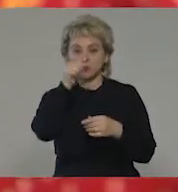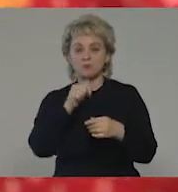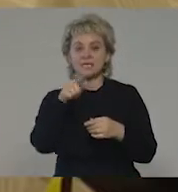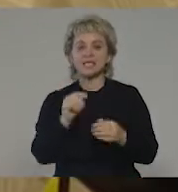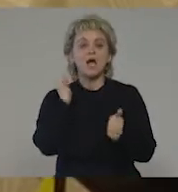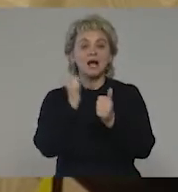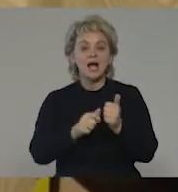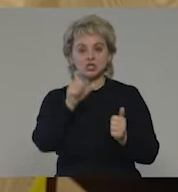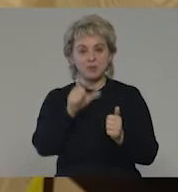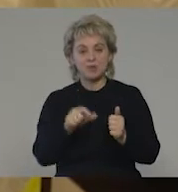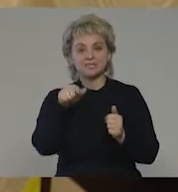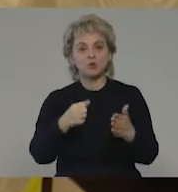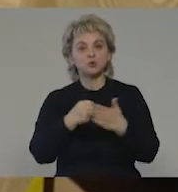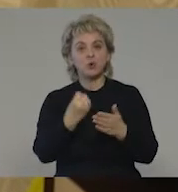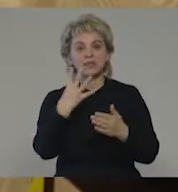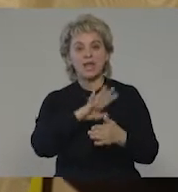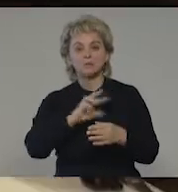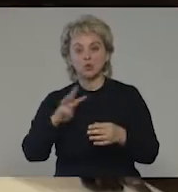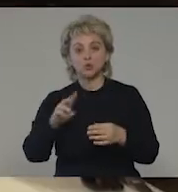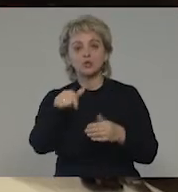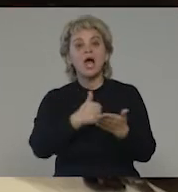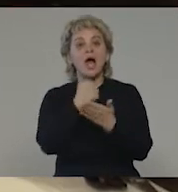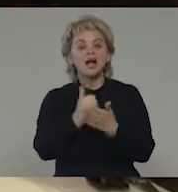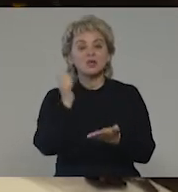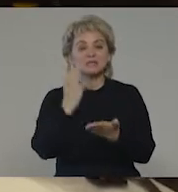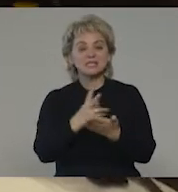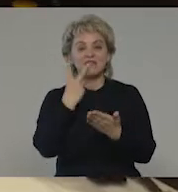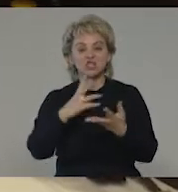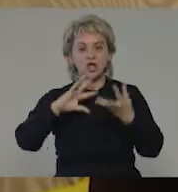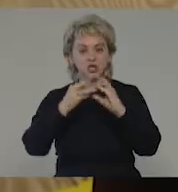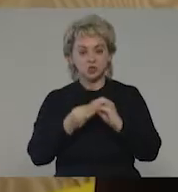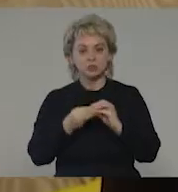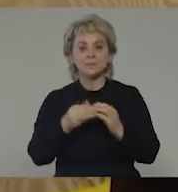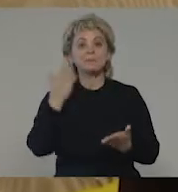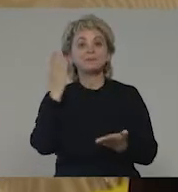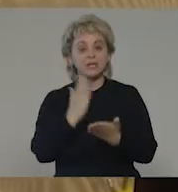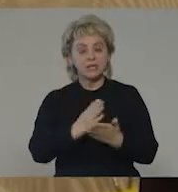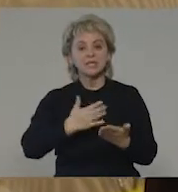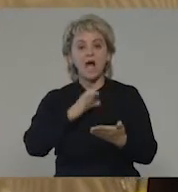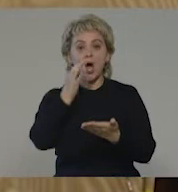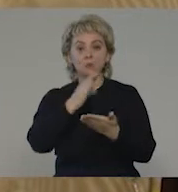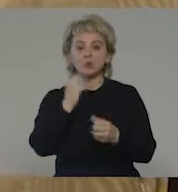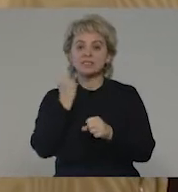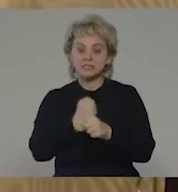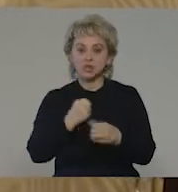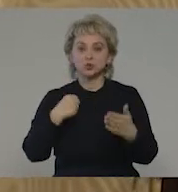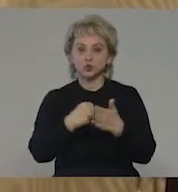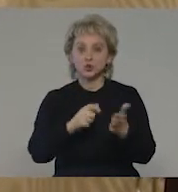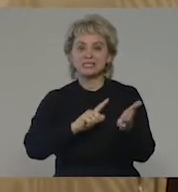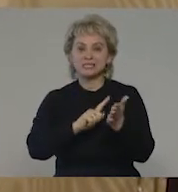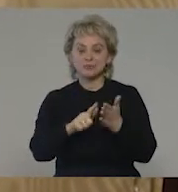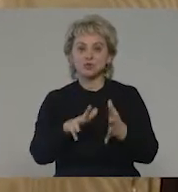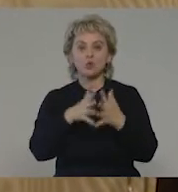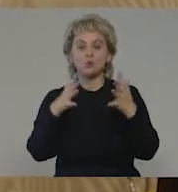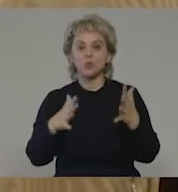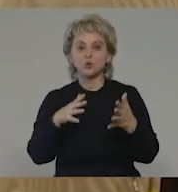На каждого респондента до 15 минут. А главное, сразу видны результаты. Есть опрос, делаем, наверное, до 70 и